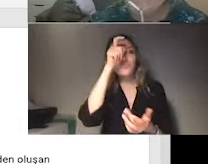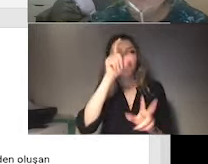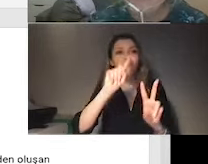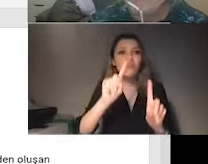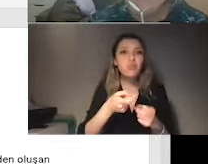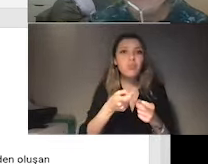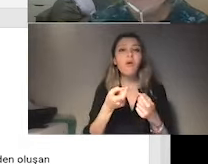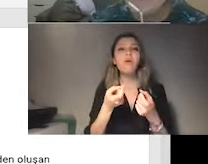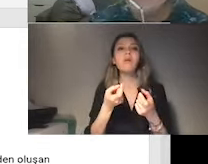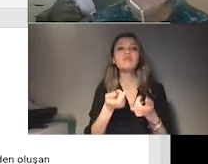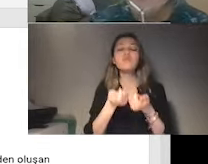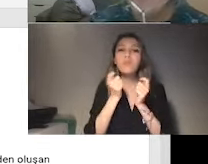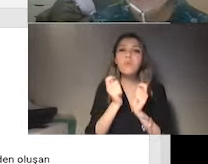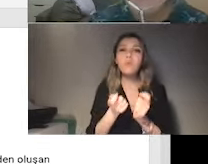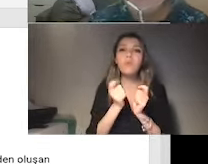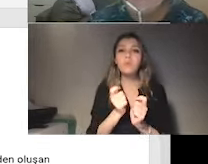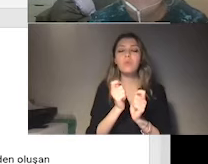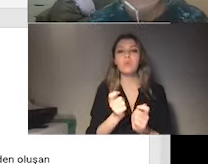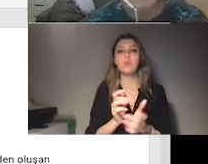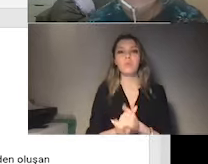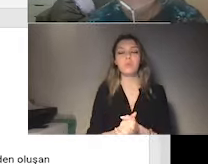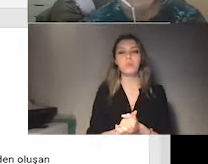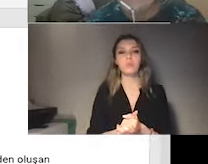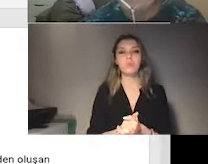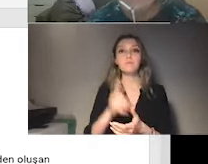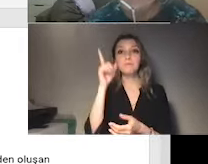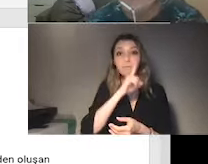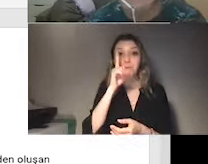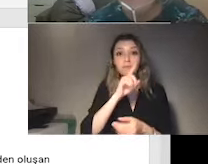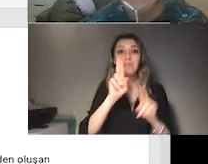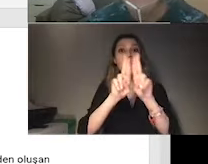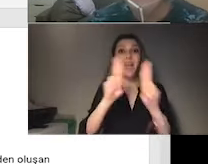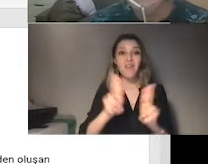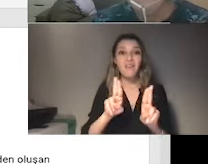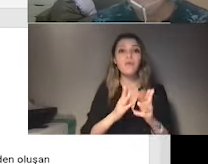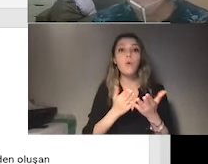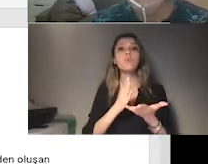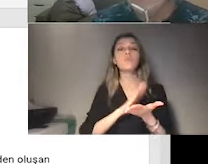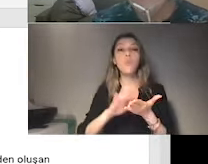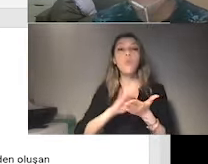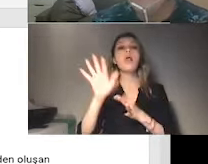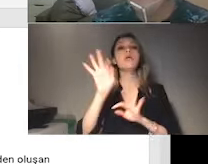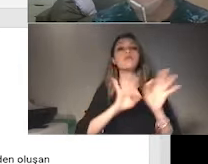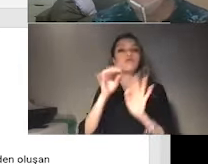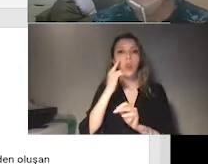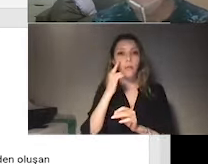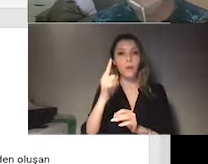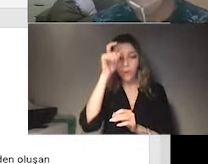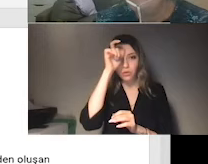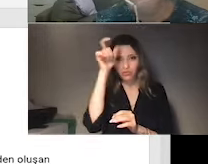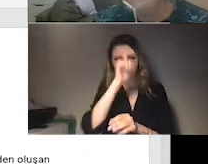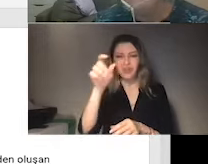sistematik bir yerde durmuyor. Dolayısıyla evrensel periyodik inceleme Türkiye bakımından